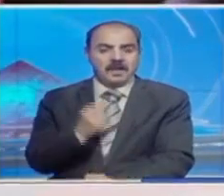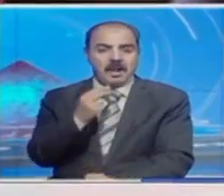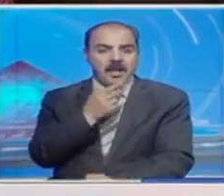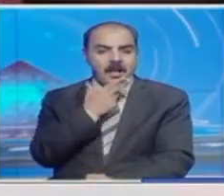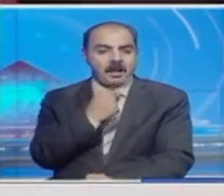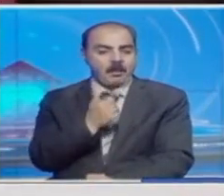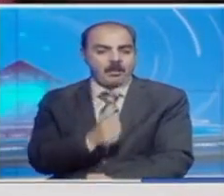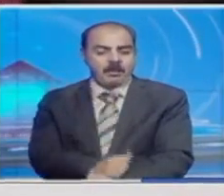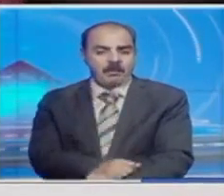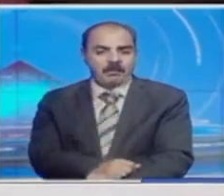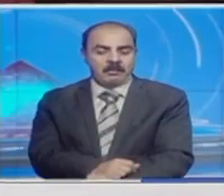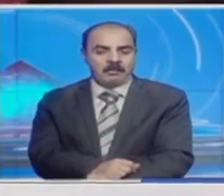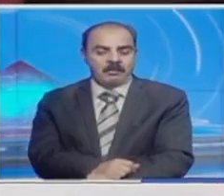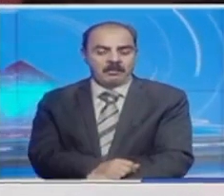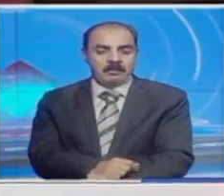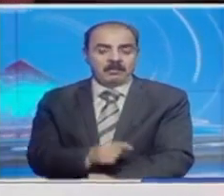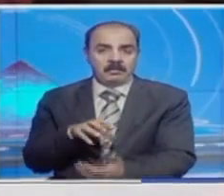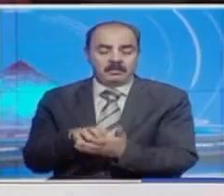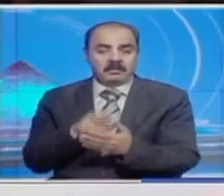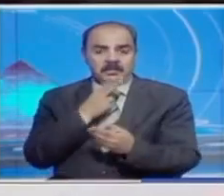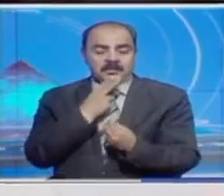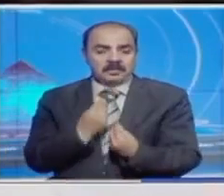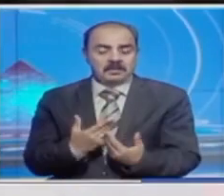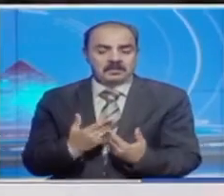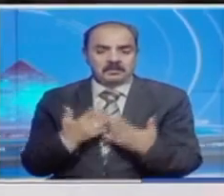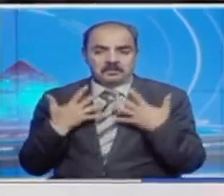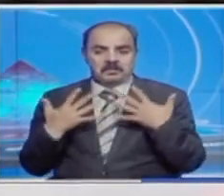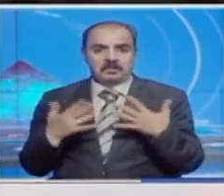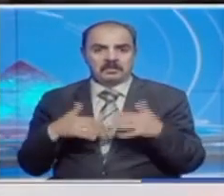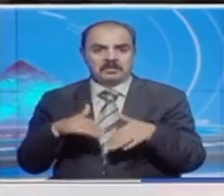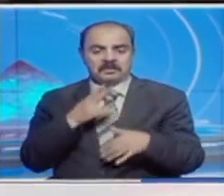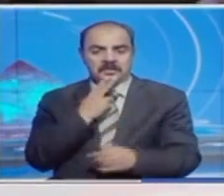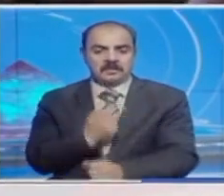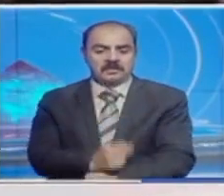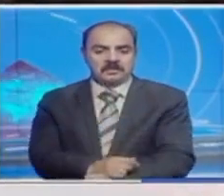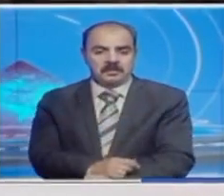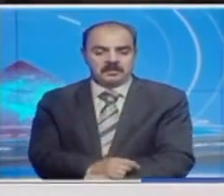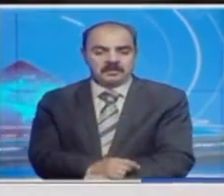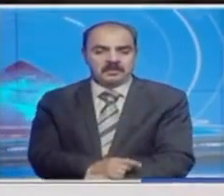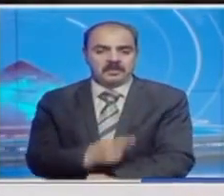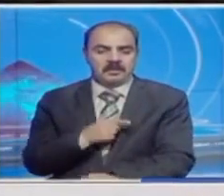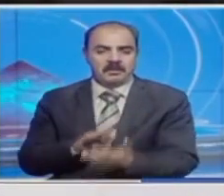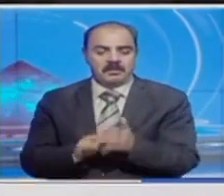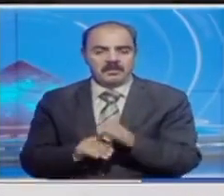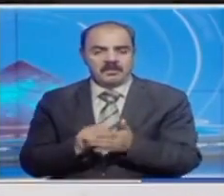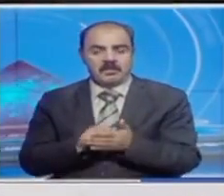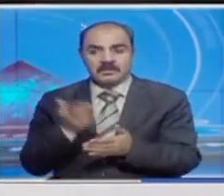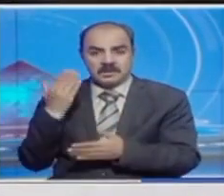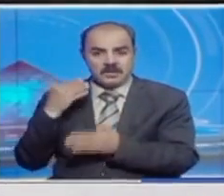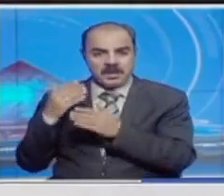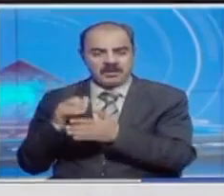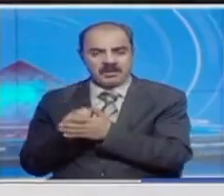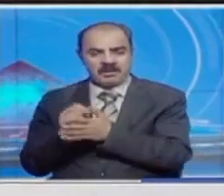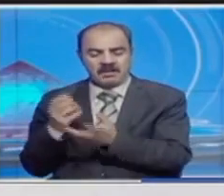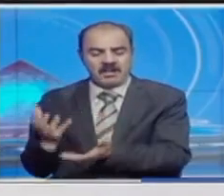جدا والعمارات نظيفة والمكان بصراحة نظيف خالص جدا. ومبسوطين قوي احنا قاعدين هنا بصراحة. احنا كنا عايشين في مشية